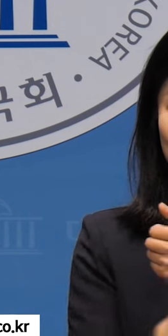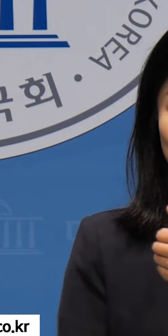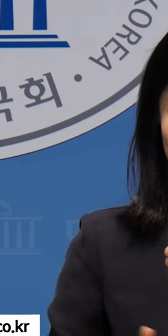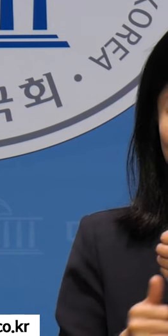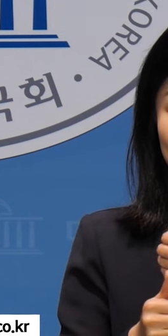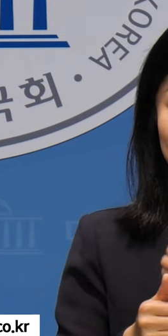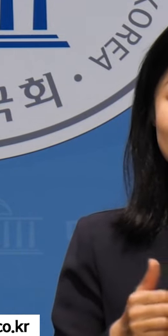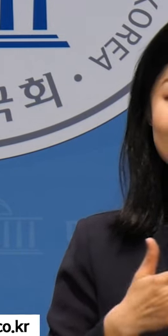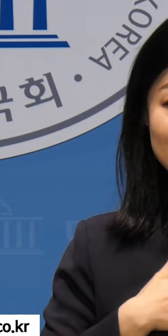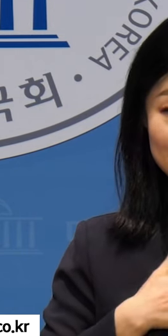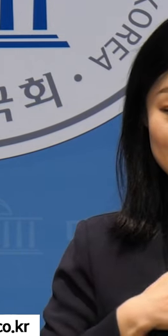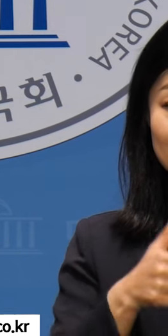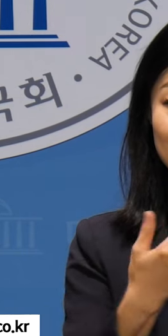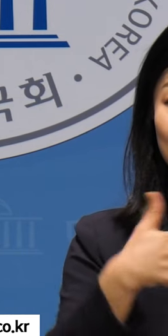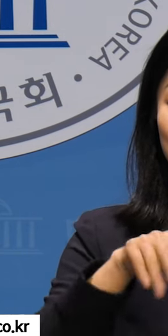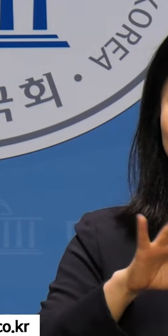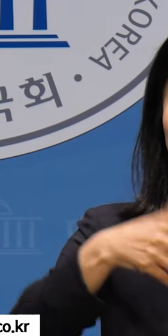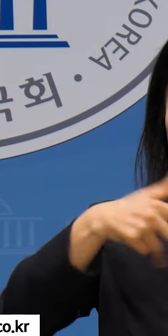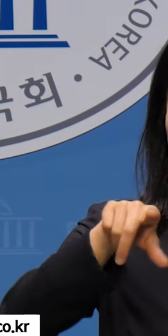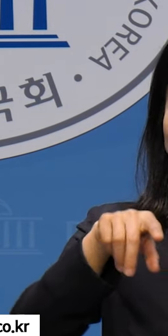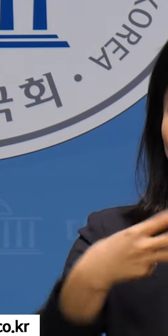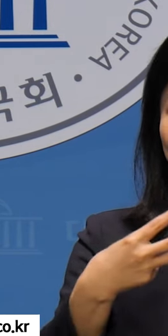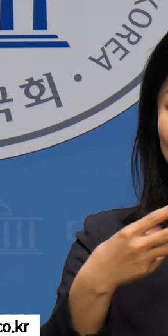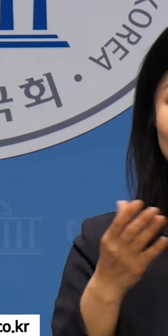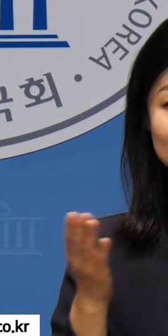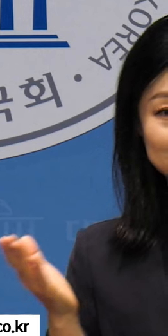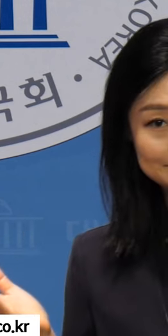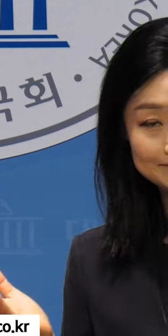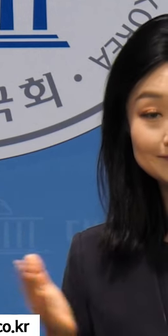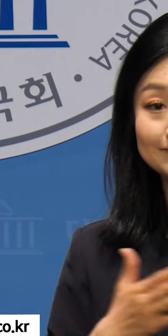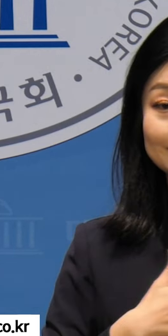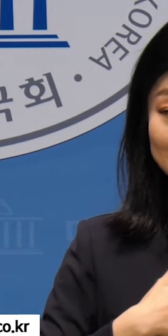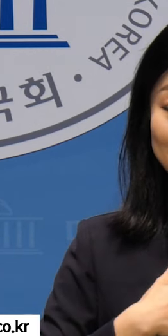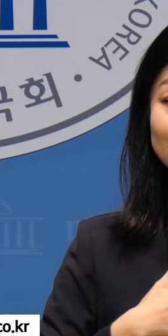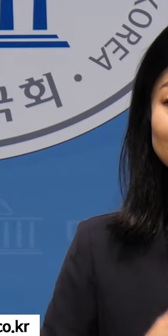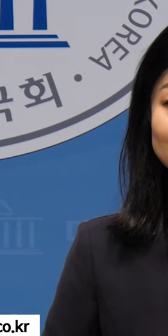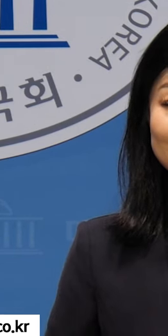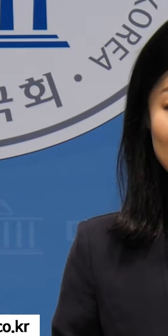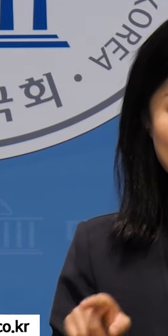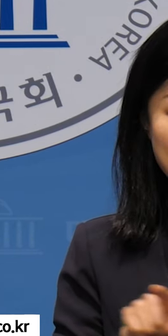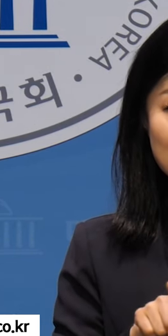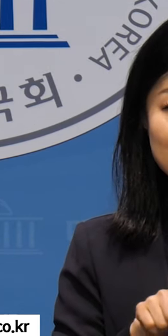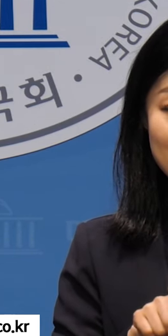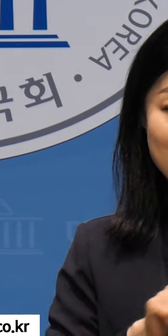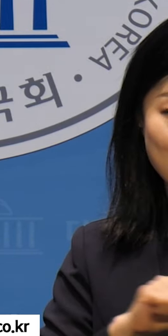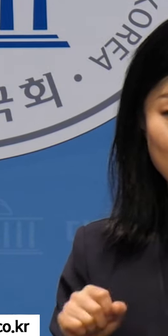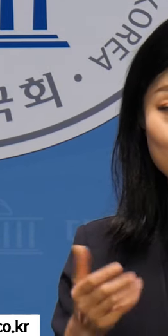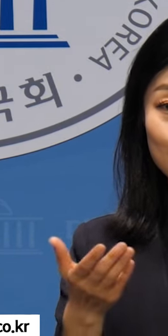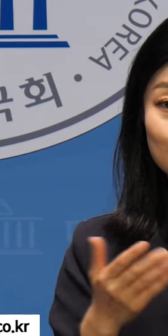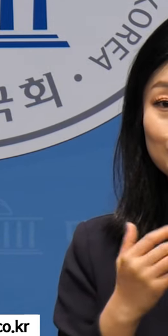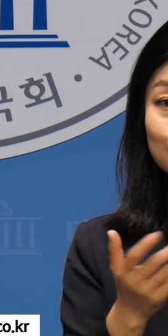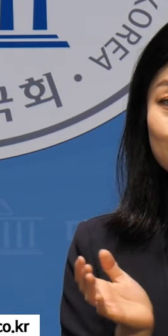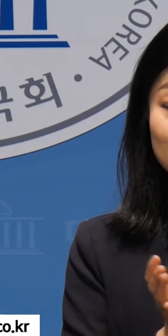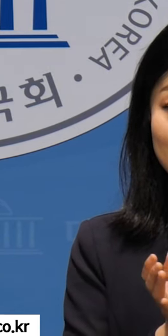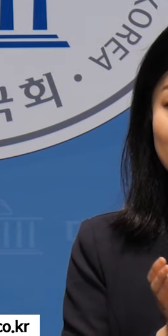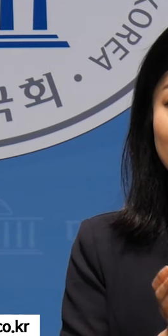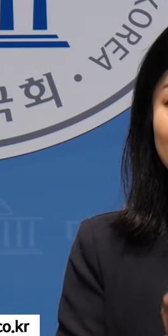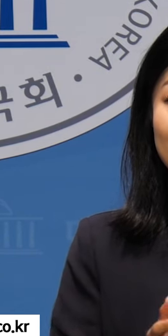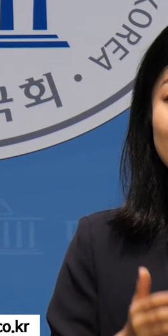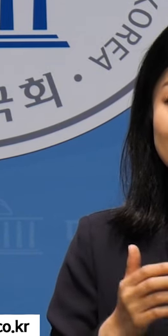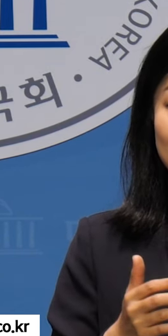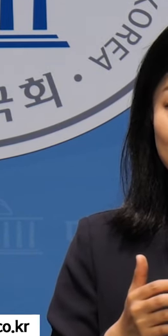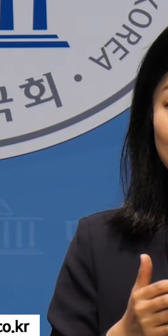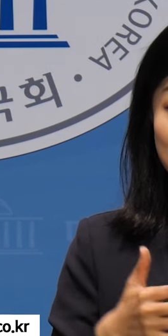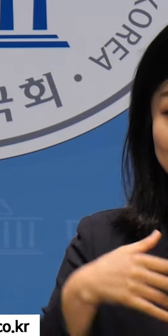서울시당 청년위원장 노성철입니다. 저는 제 옆에서 함께 해주고 있는 더불어민주당